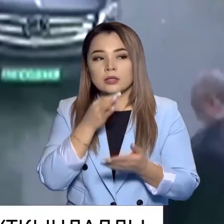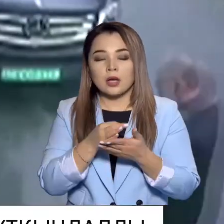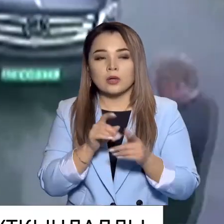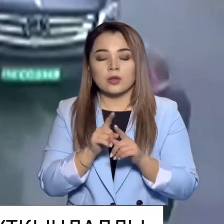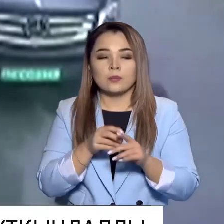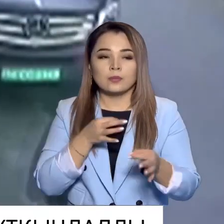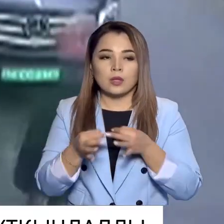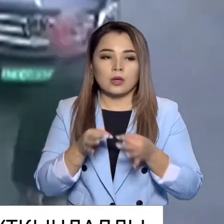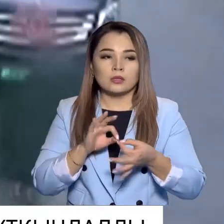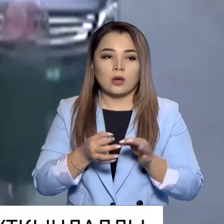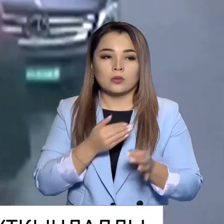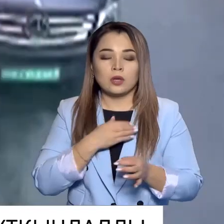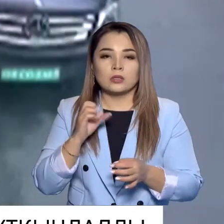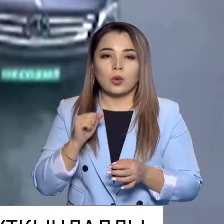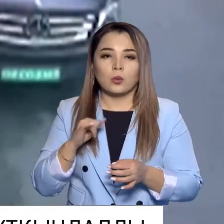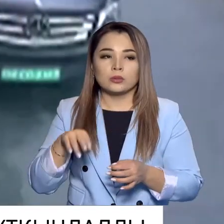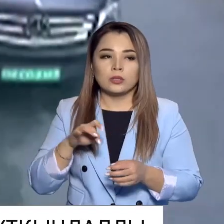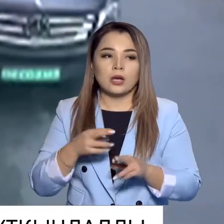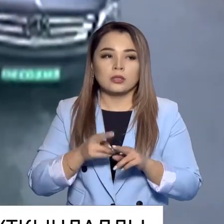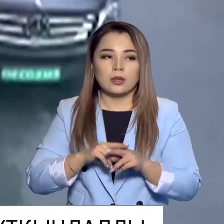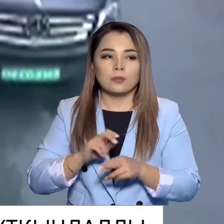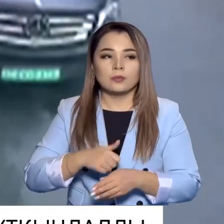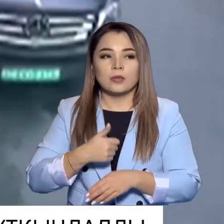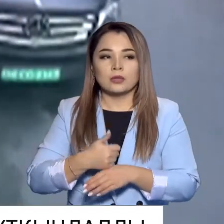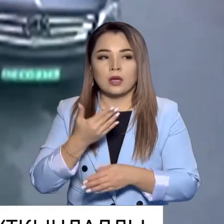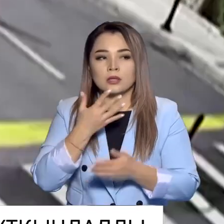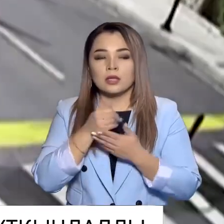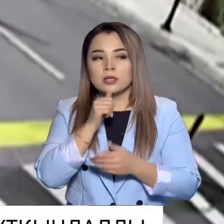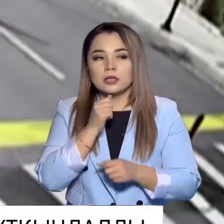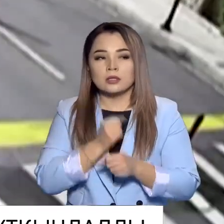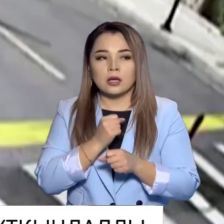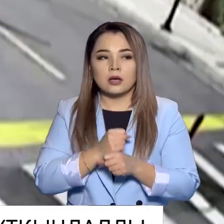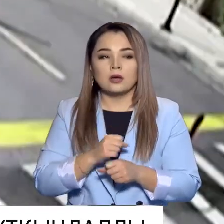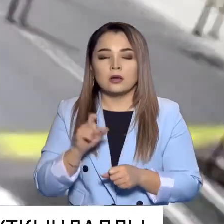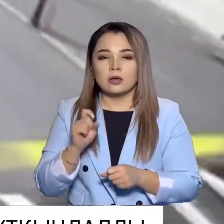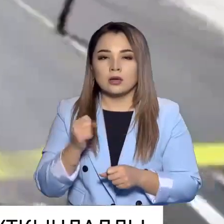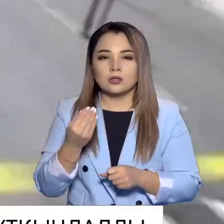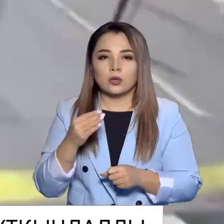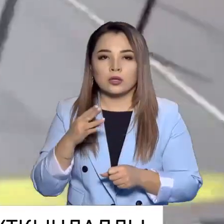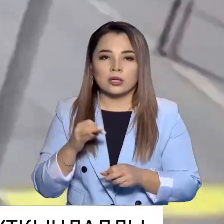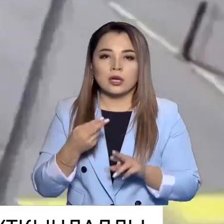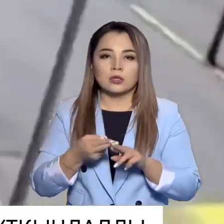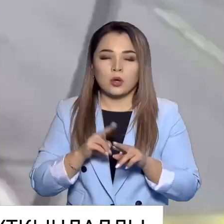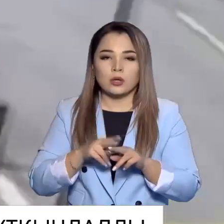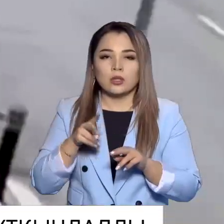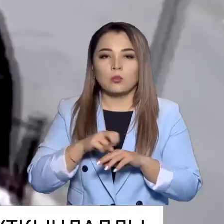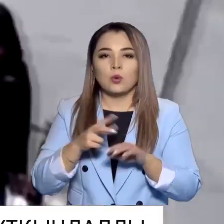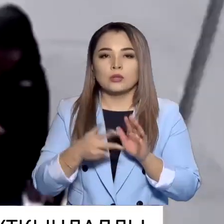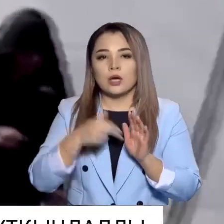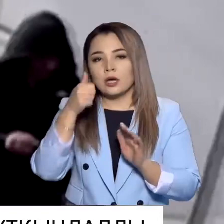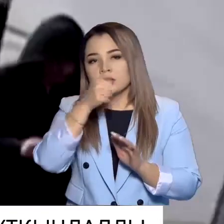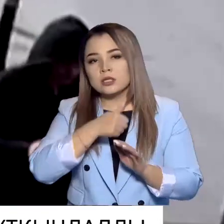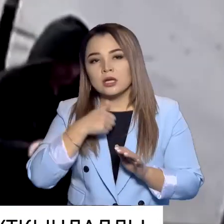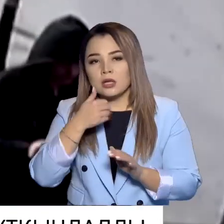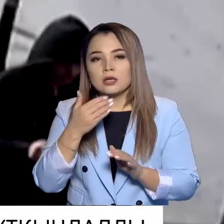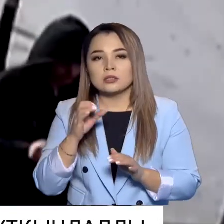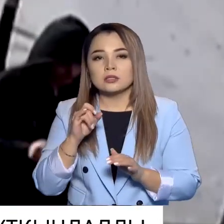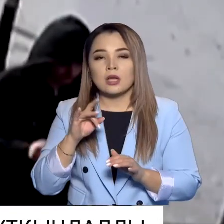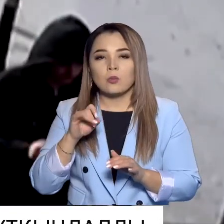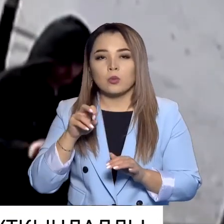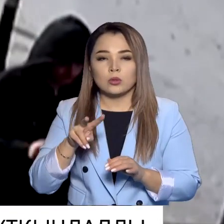жатыр. Саудия билігі мен оның тақ мұрагерін қатаң сынаған Хашоги 2018 жылы қазан айында монархияның